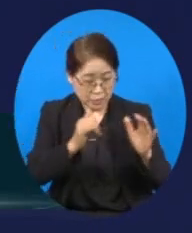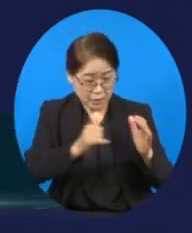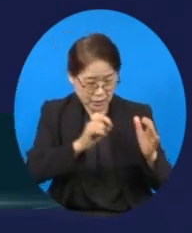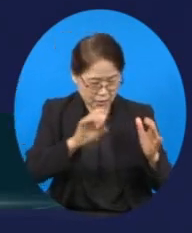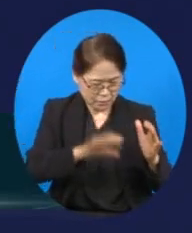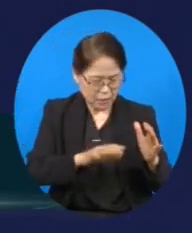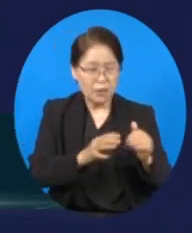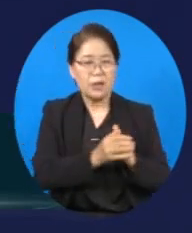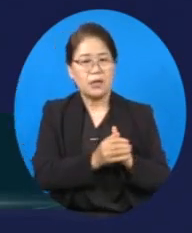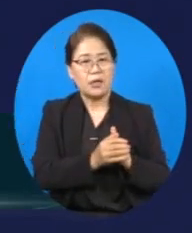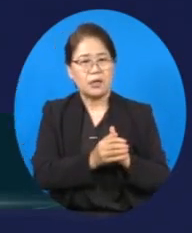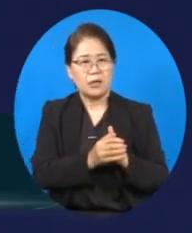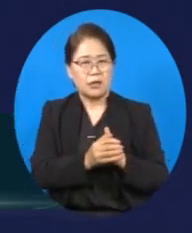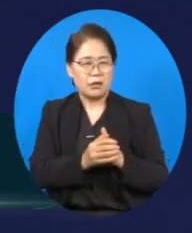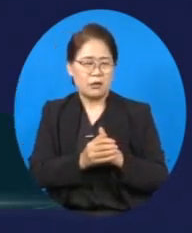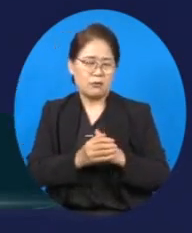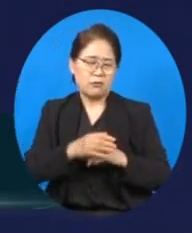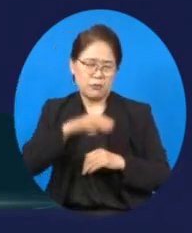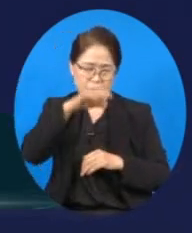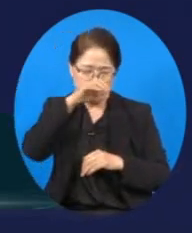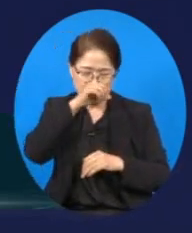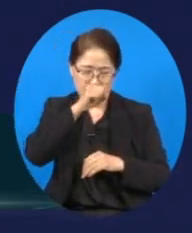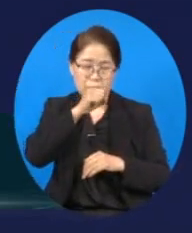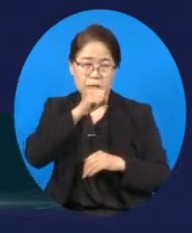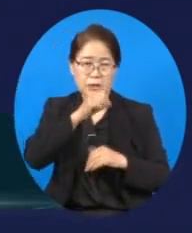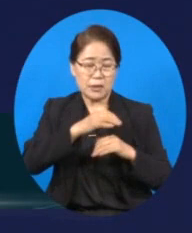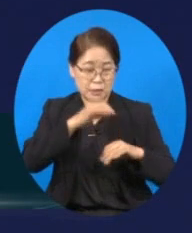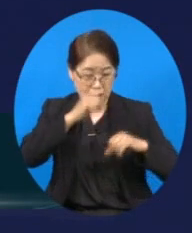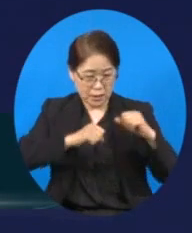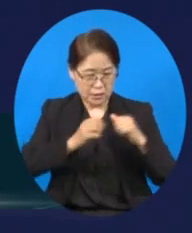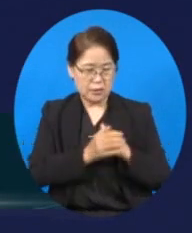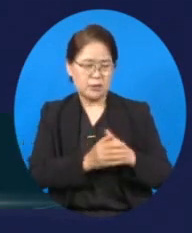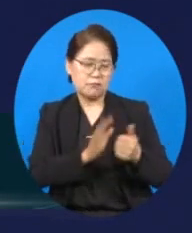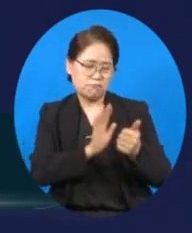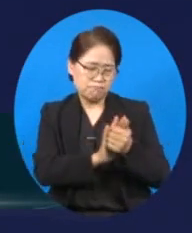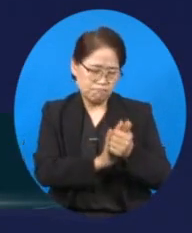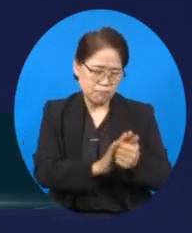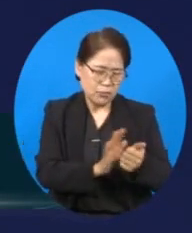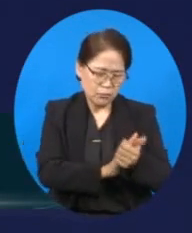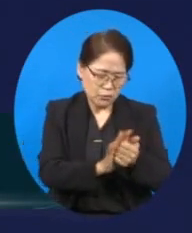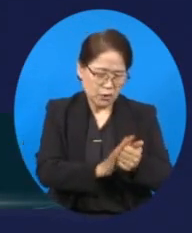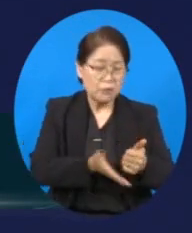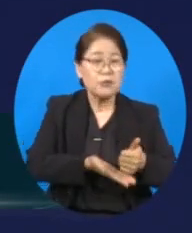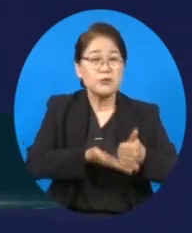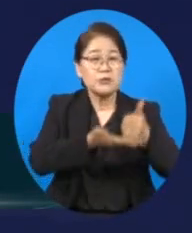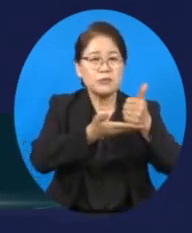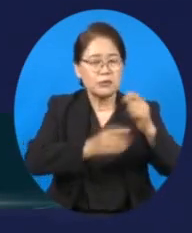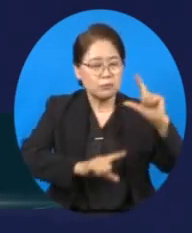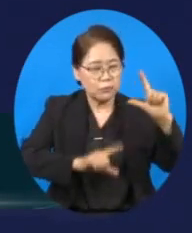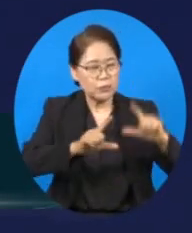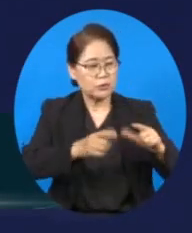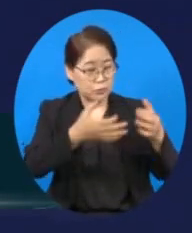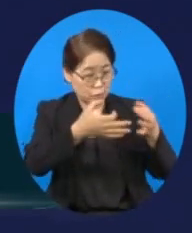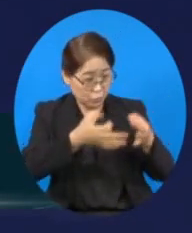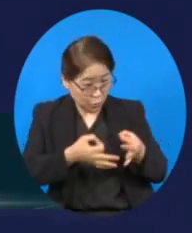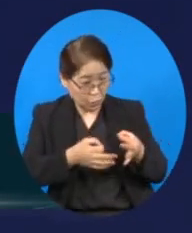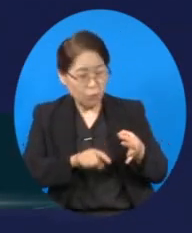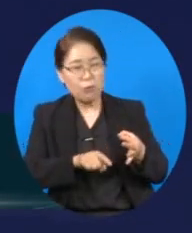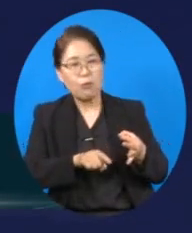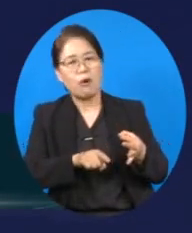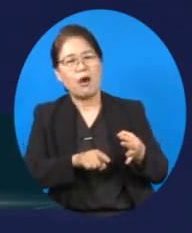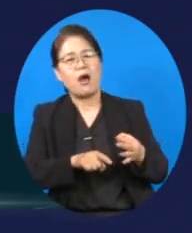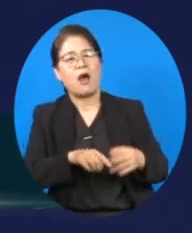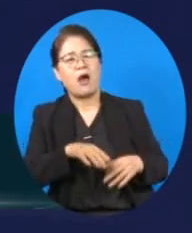그 빛의 자녀들인 우리가 행하는 착한 행실을 보게 될 것입니다 그리고 빛으로 살아가는 우리의 모습을 보고